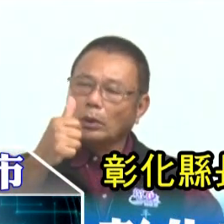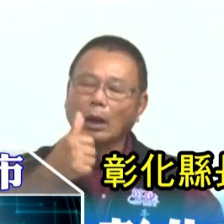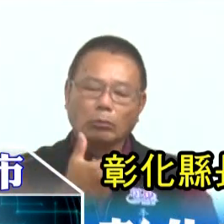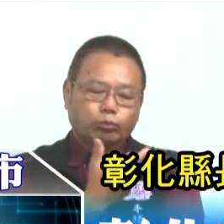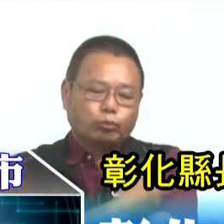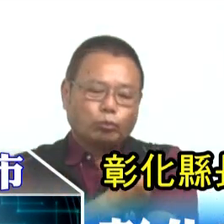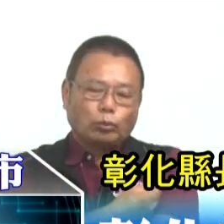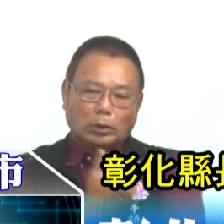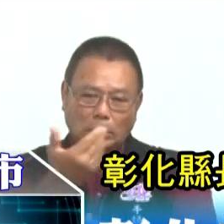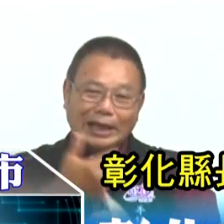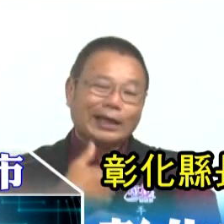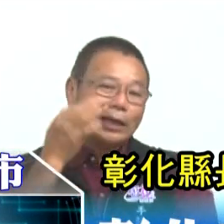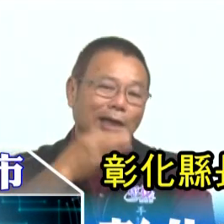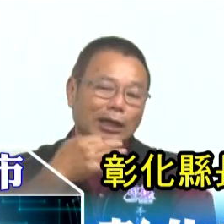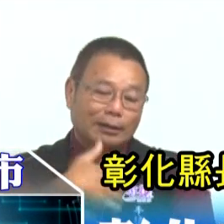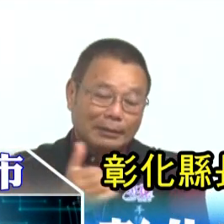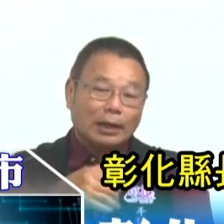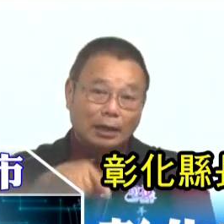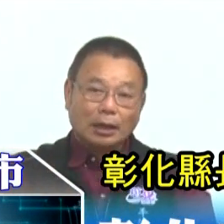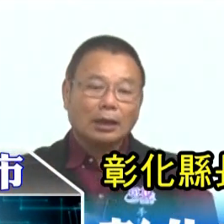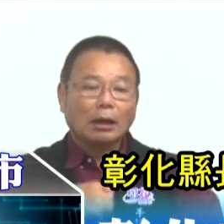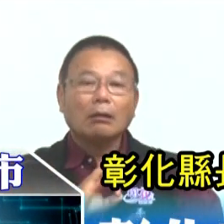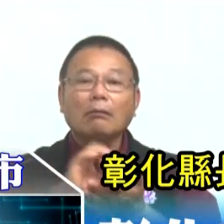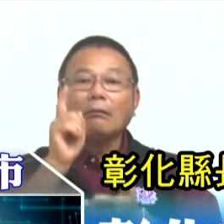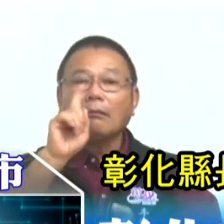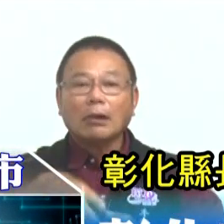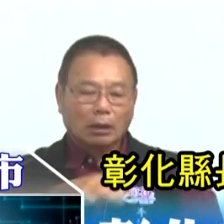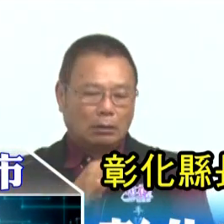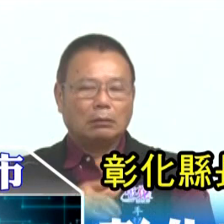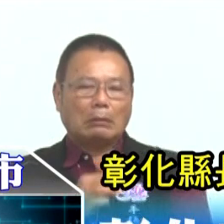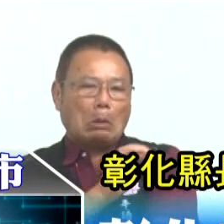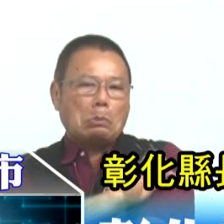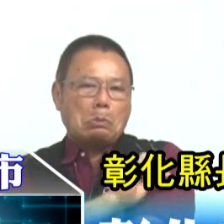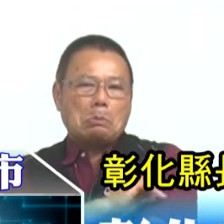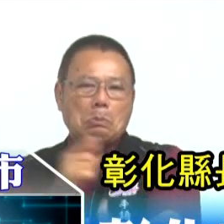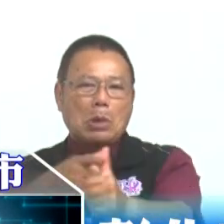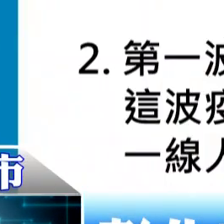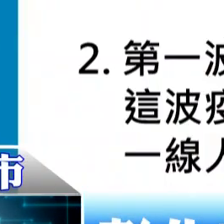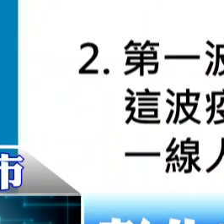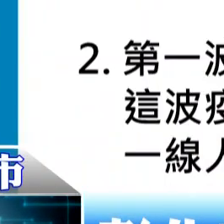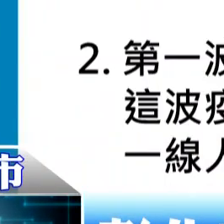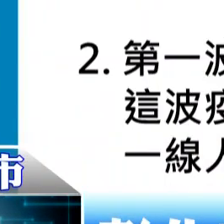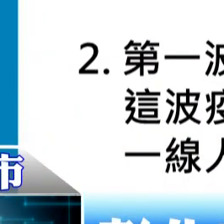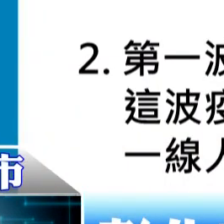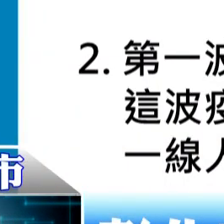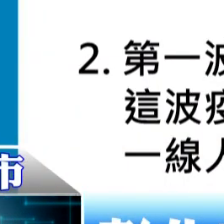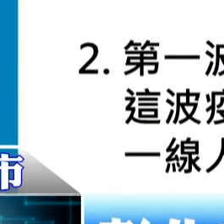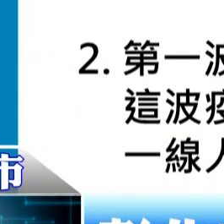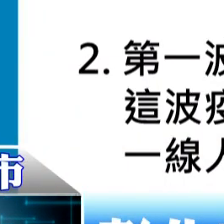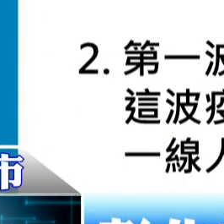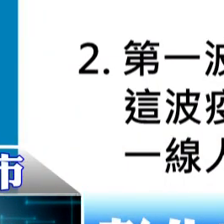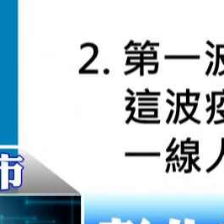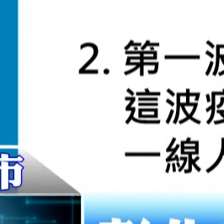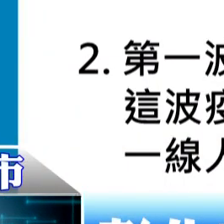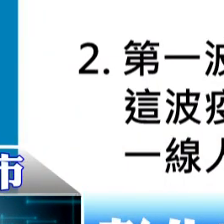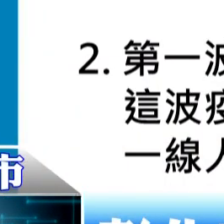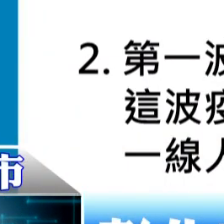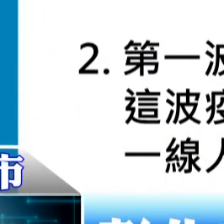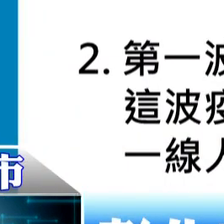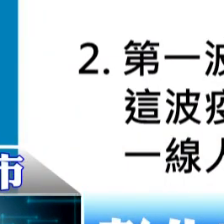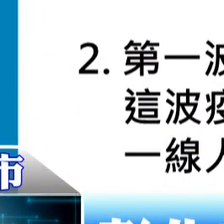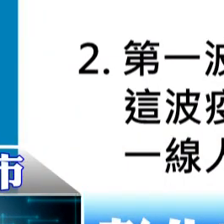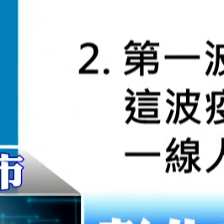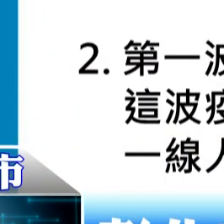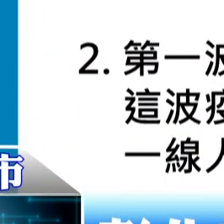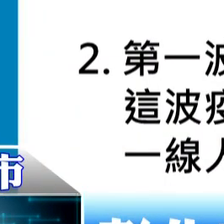6500剂给我们彰化县，那我们会用在医护人员、警察跟消防的第一线人员先来